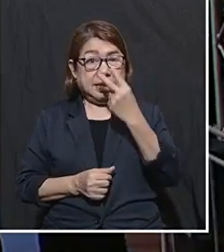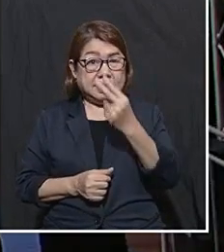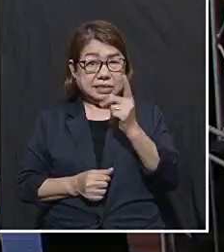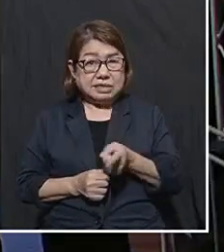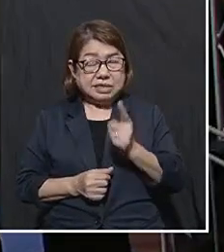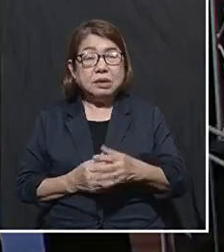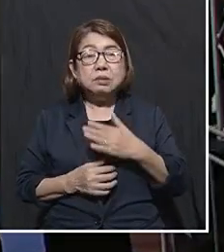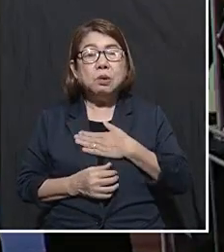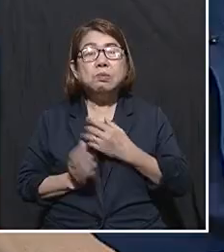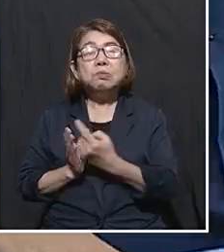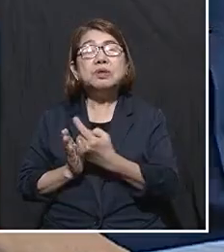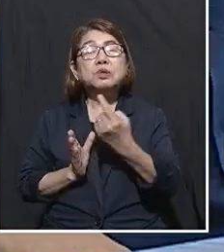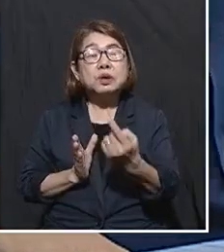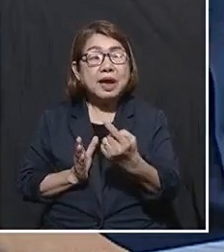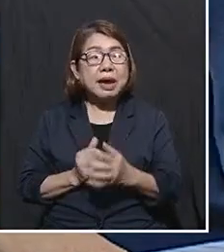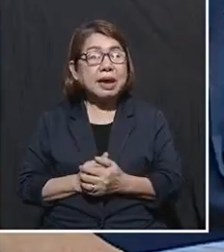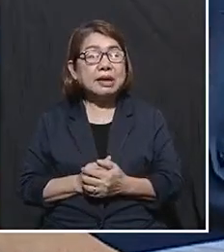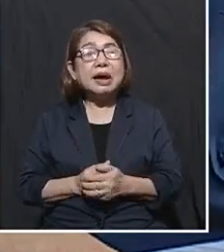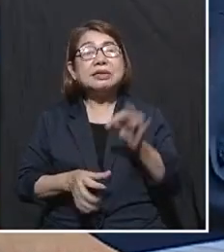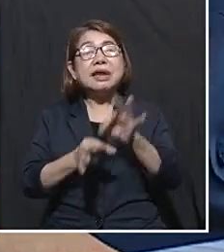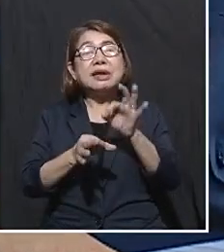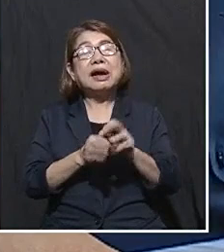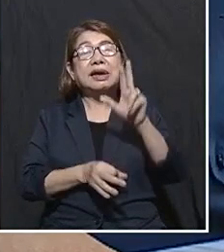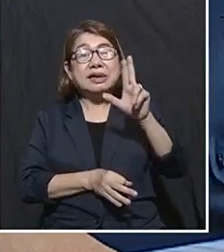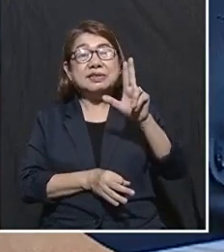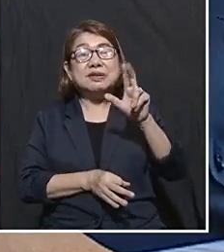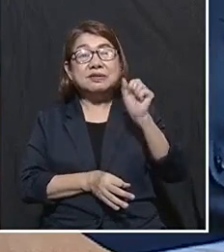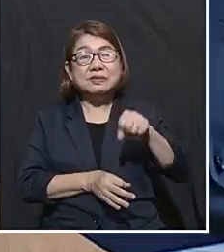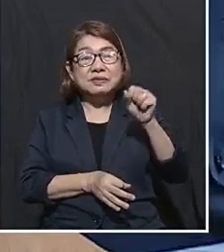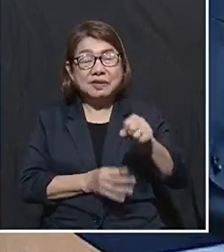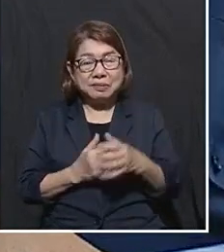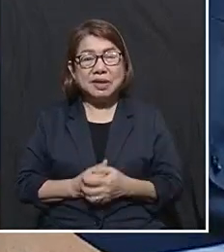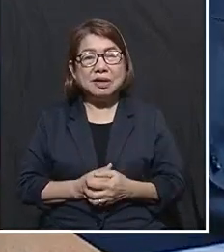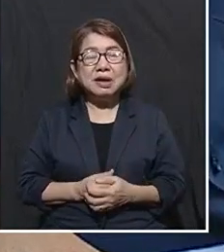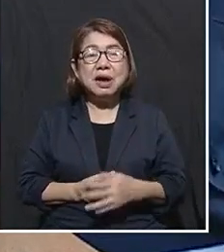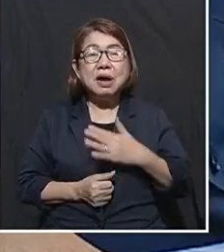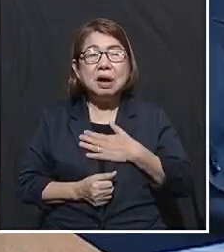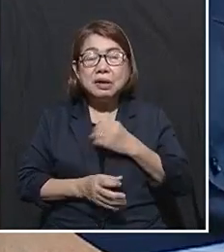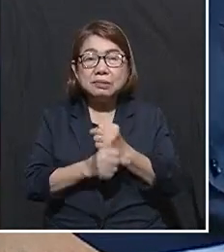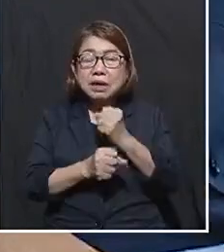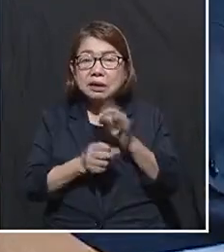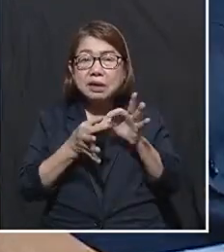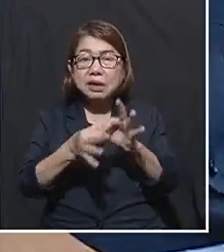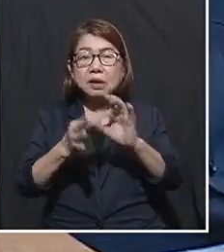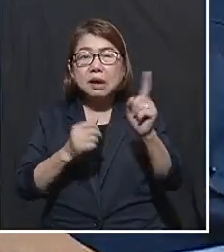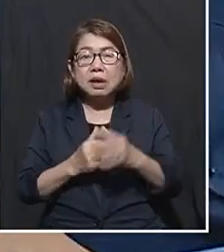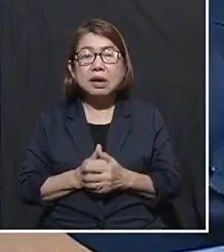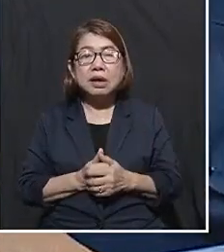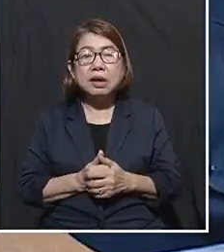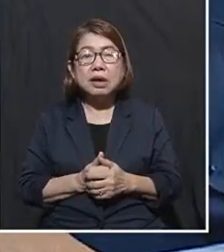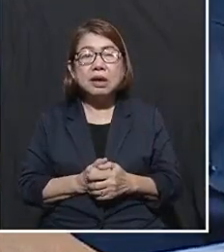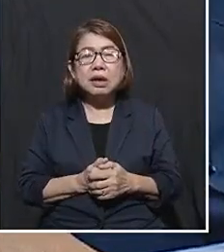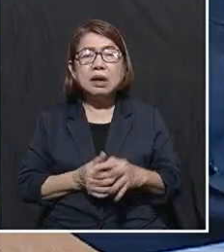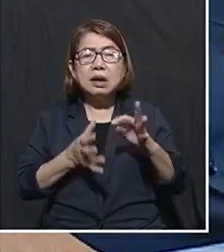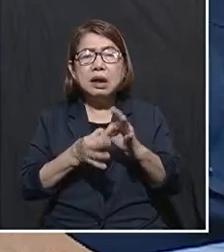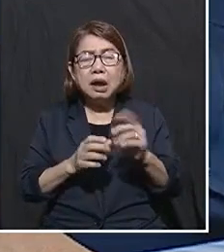ด้วยผมเองเป็นตัวแทนของกสิกรนะครับอยู่ภายใต้ดีไซน์ดีพาร์ตเมนต์นะครับซึ่งเราทำงานทางด้านของ user experience